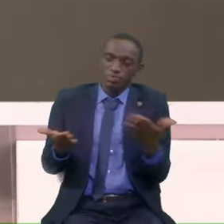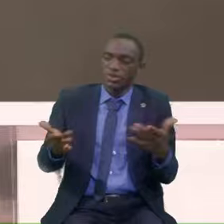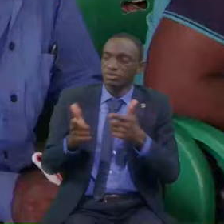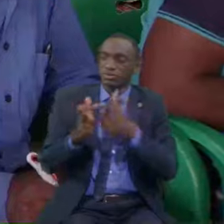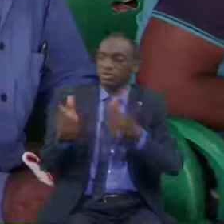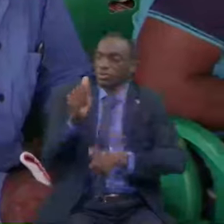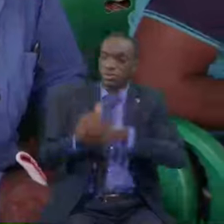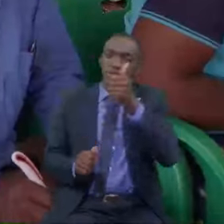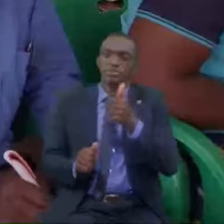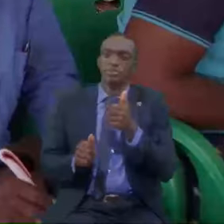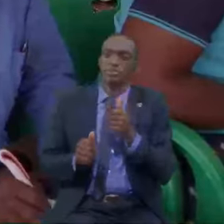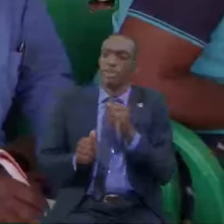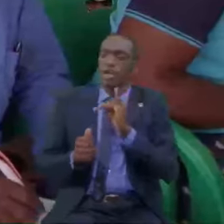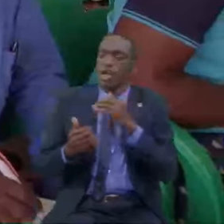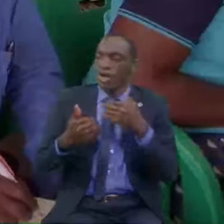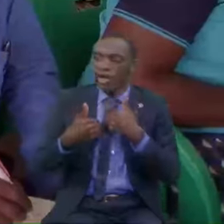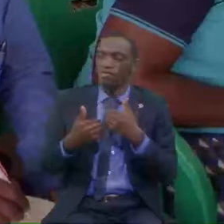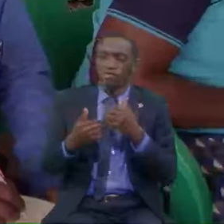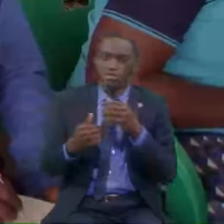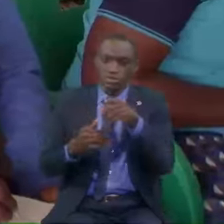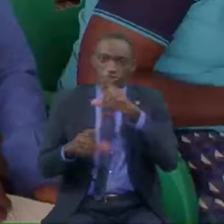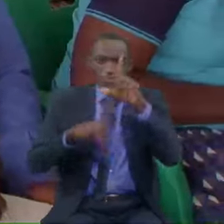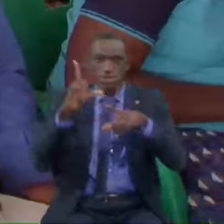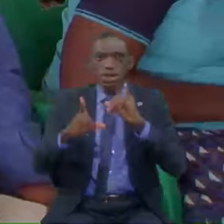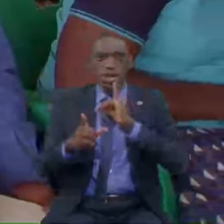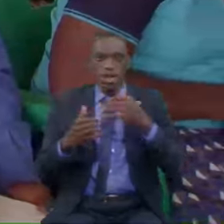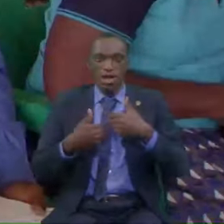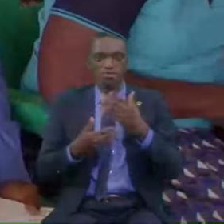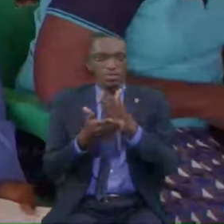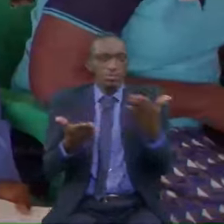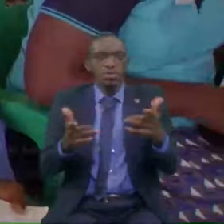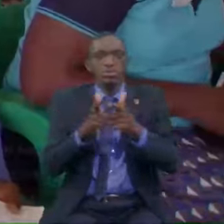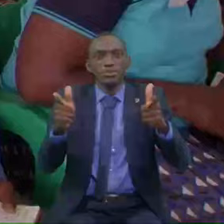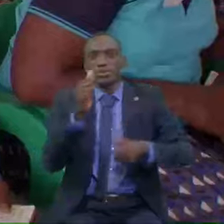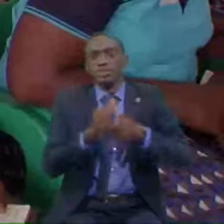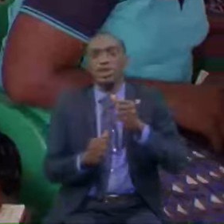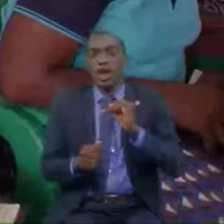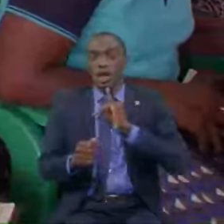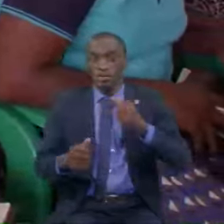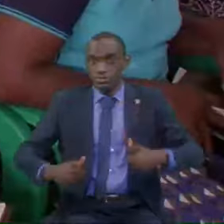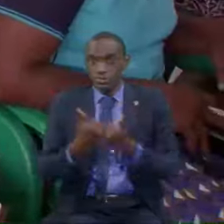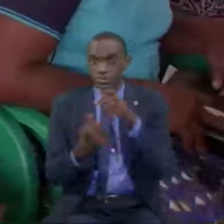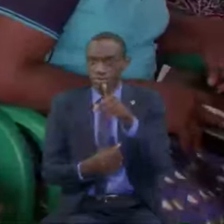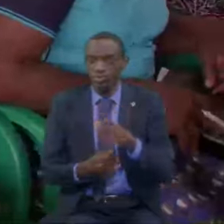J'ai quelque chose de plus grand. Je vais te défier. Je vais te défier.